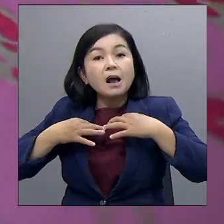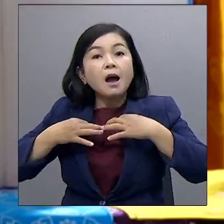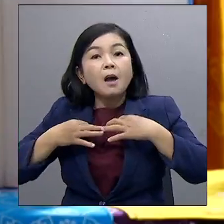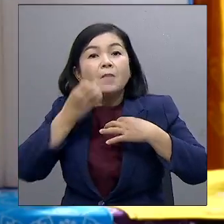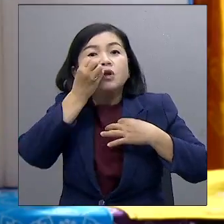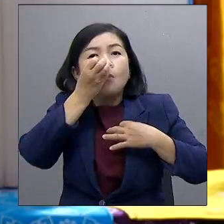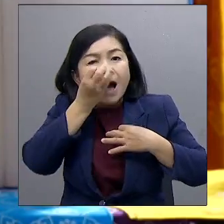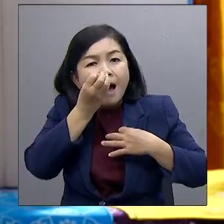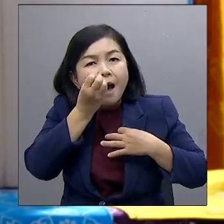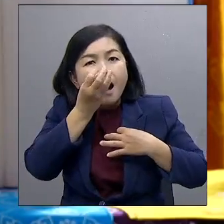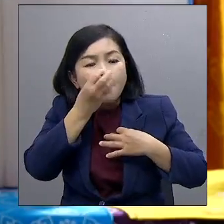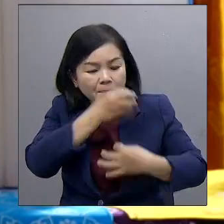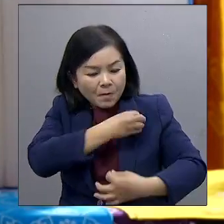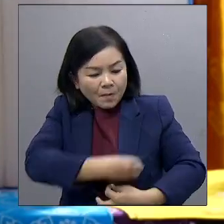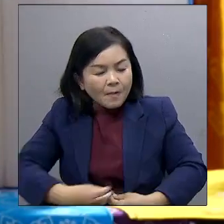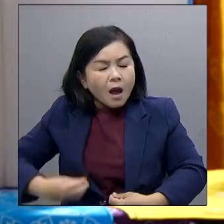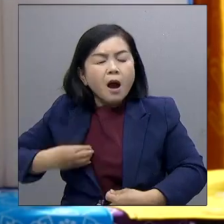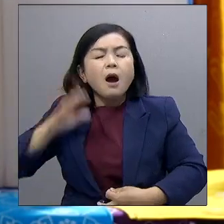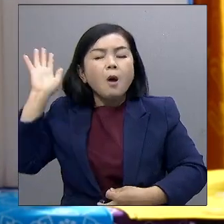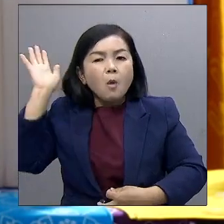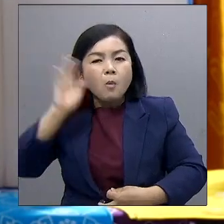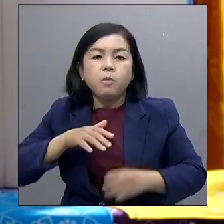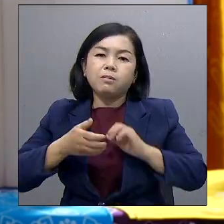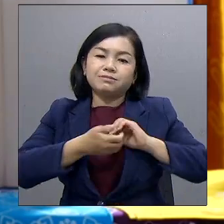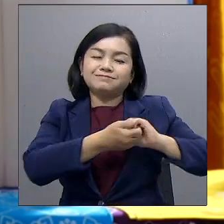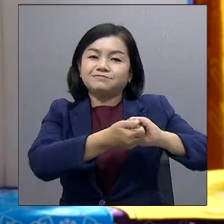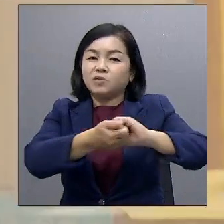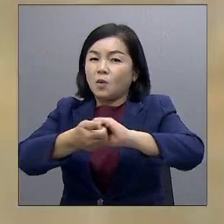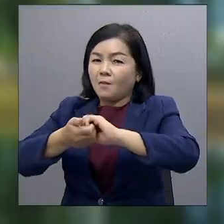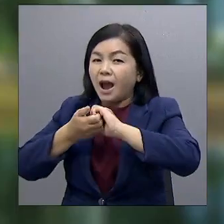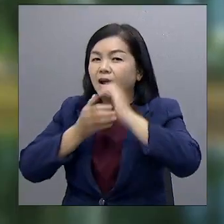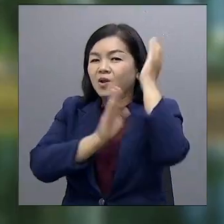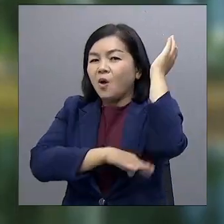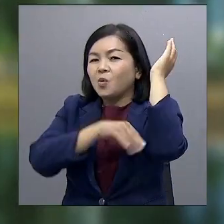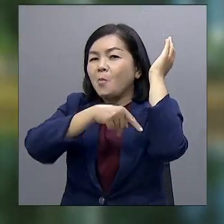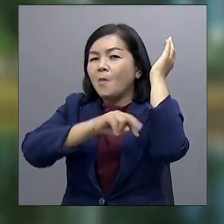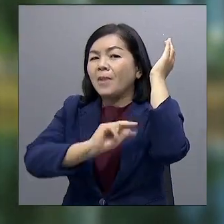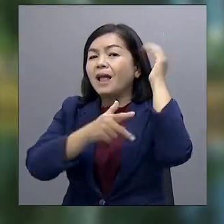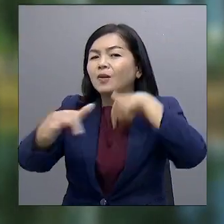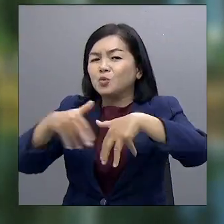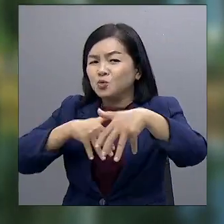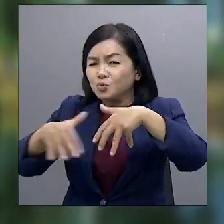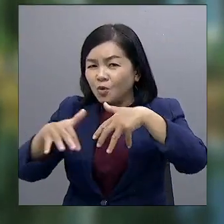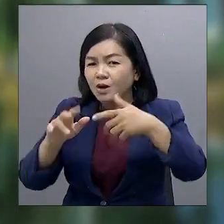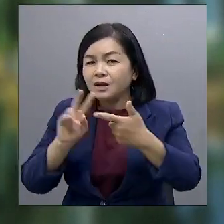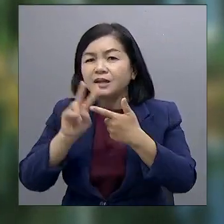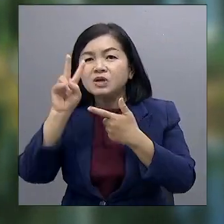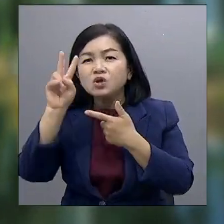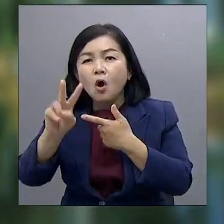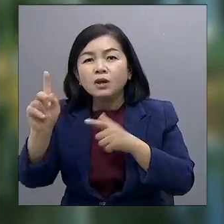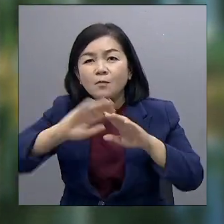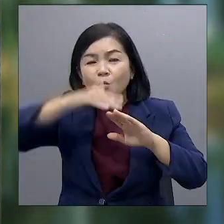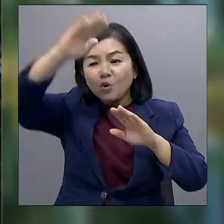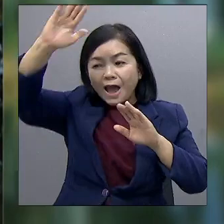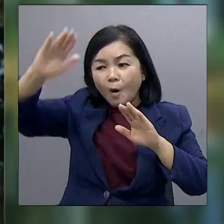แสดงถึงความสมัครสามัคคีในคนในจังหวัดพงาอันดับที่ 2ก็คือเป็นเขาช้างหมอบเขาช้าง